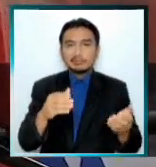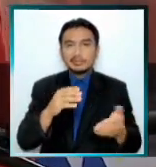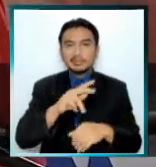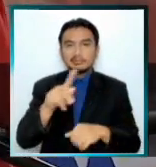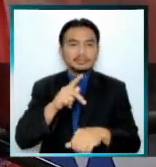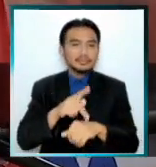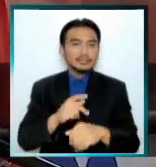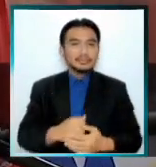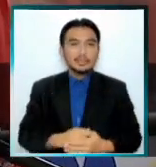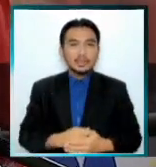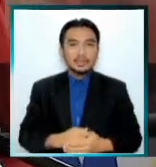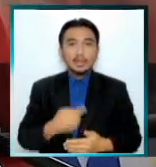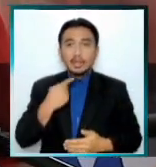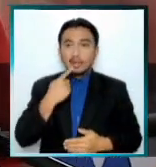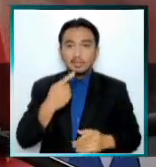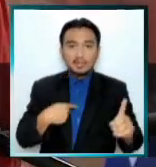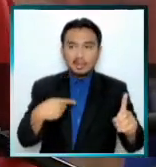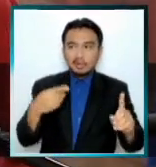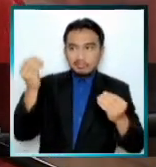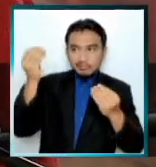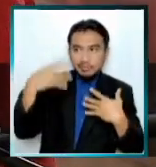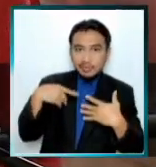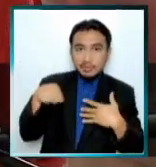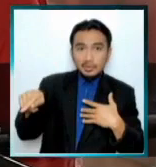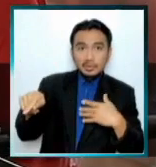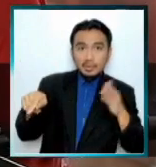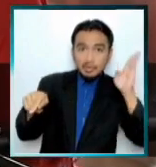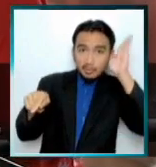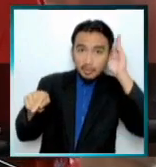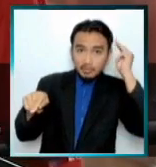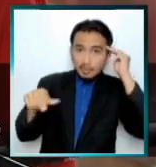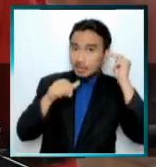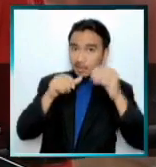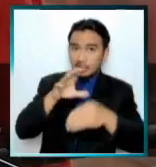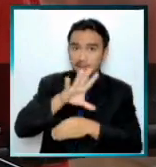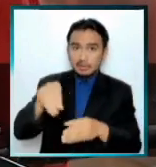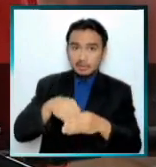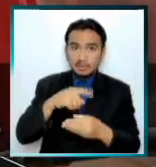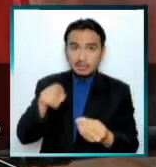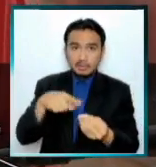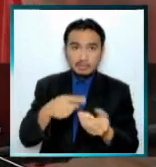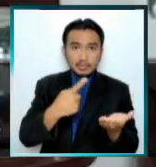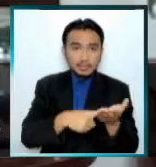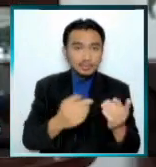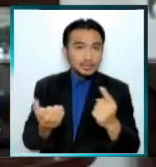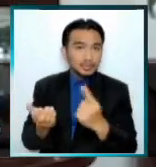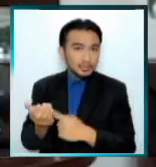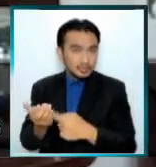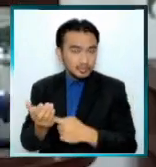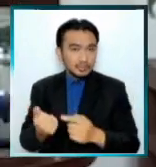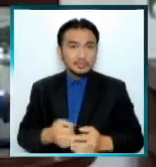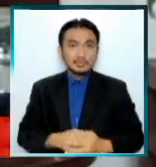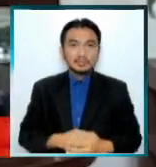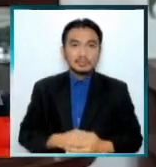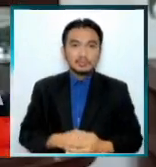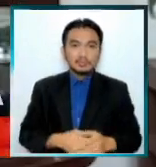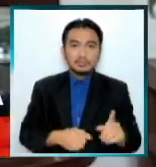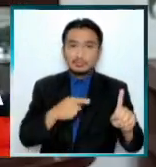balitang natanggap niya na di raw sasali si dating Senador Bongbong Marcos sa mga debate. Yung kaya